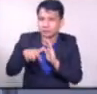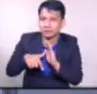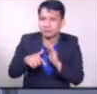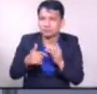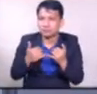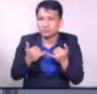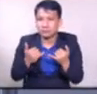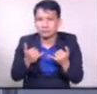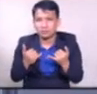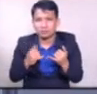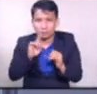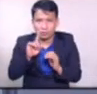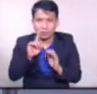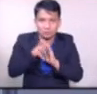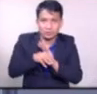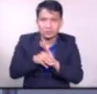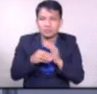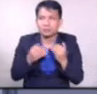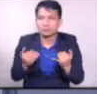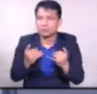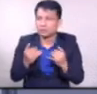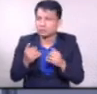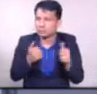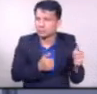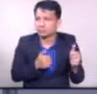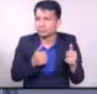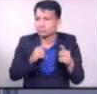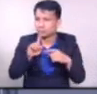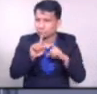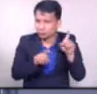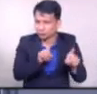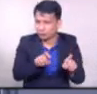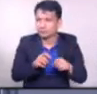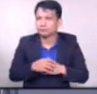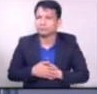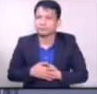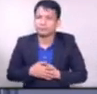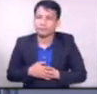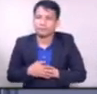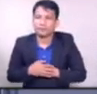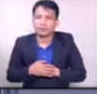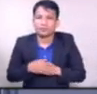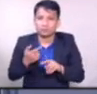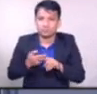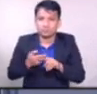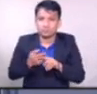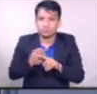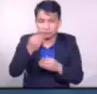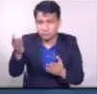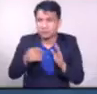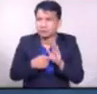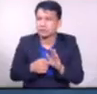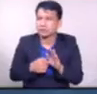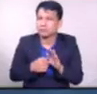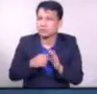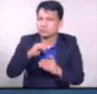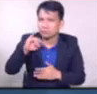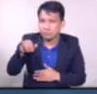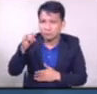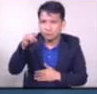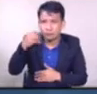at meron kang 1 minuto para sagutin ang bawat tanong. Sige po, ma'am. All right. Ang unang tanong sa iyo, June Bert,